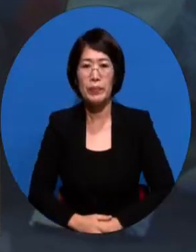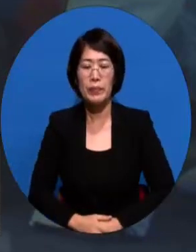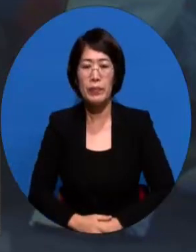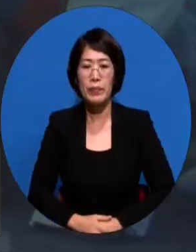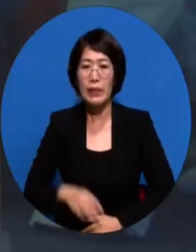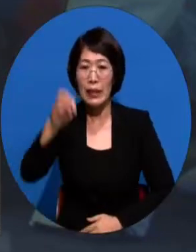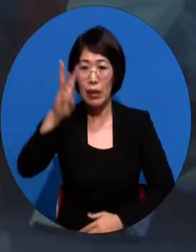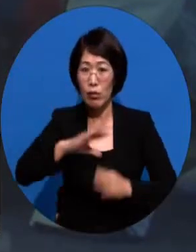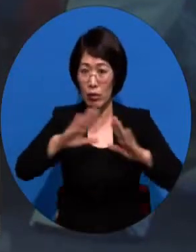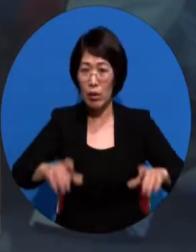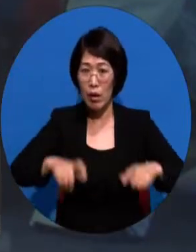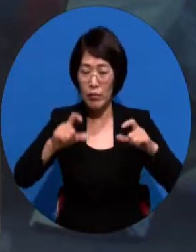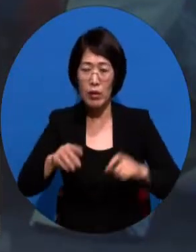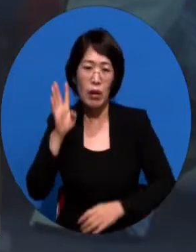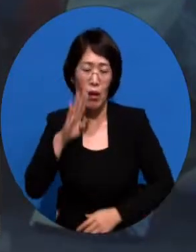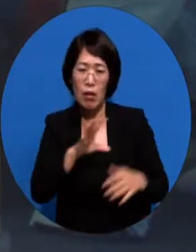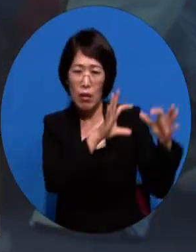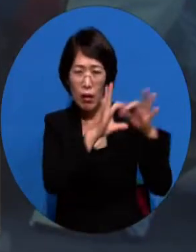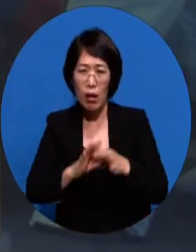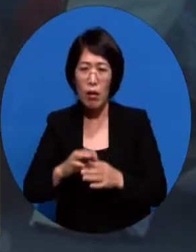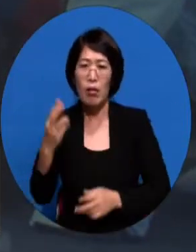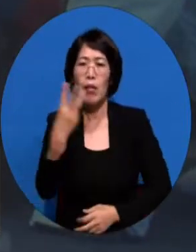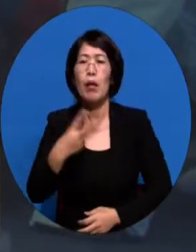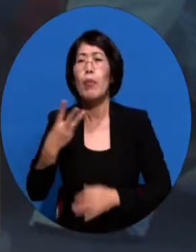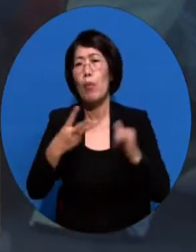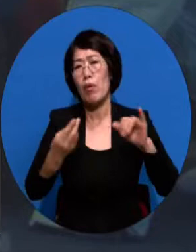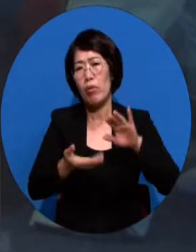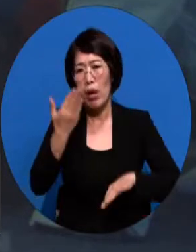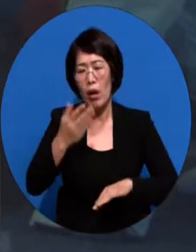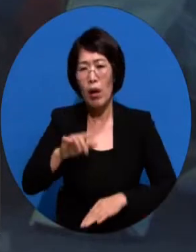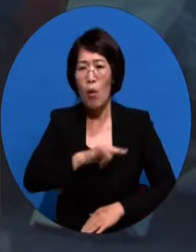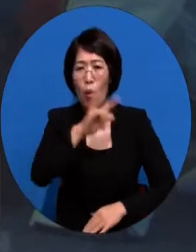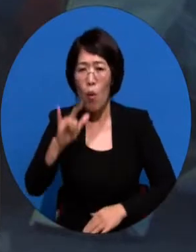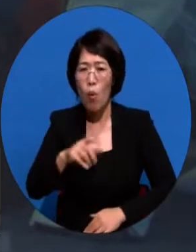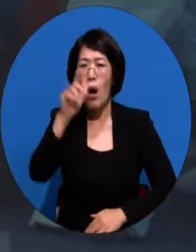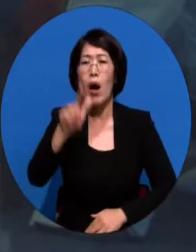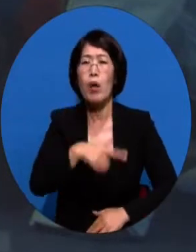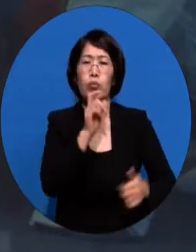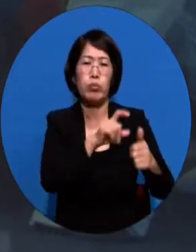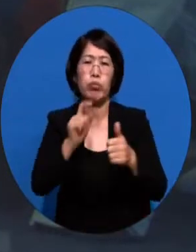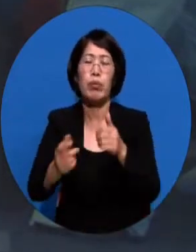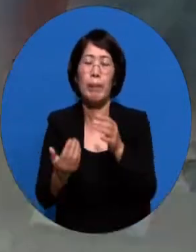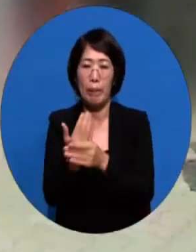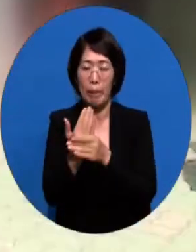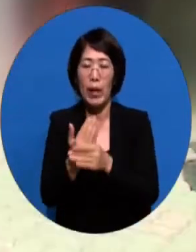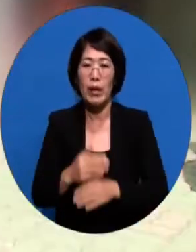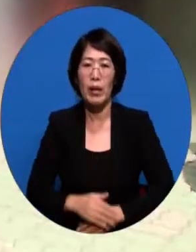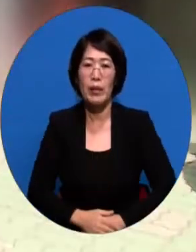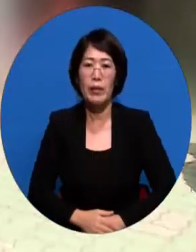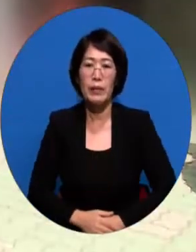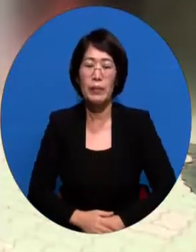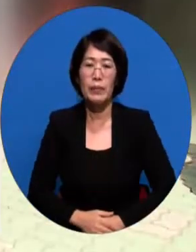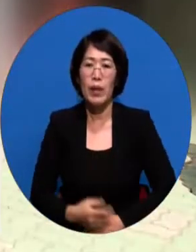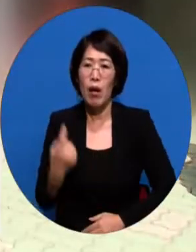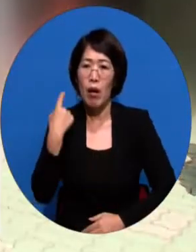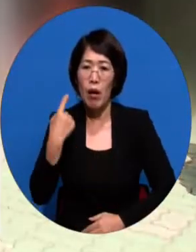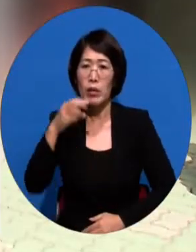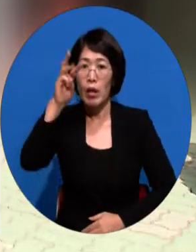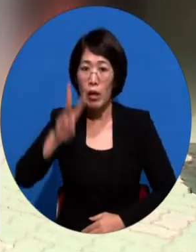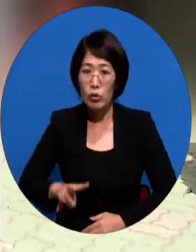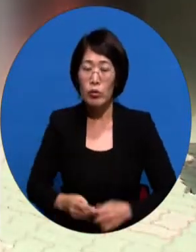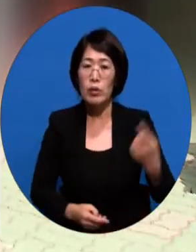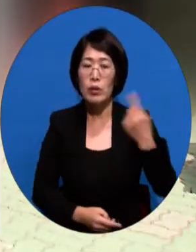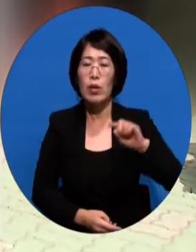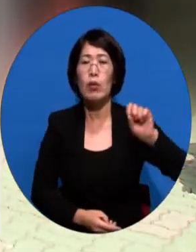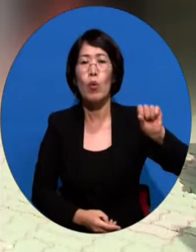광주 전남에서 나흘 연속 3000명이 넘는 코로나 1구 일에 확장자가 발생했습니다 어제의 광주